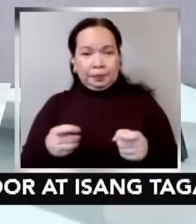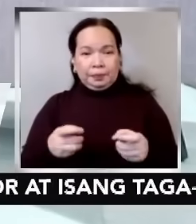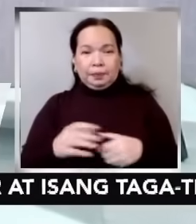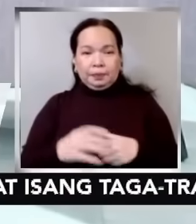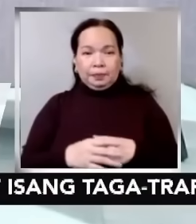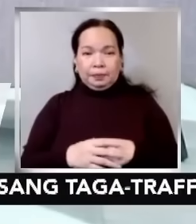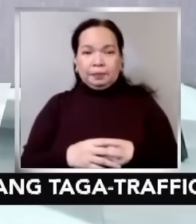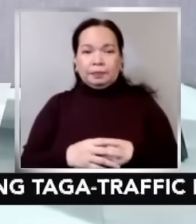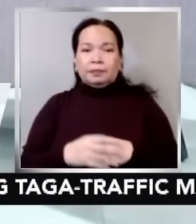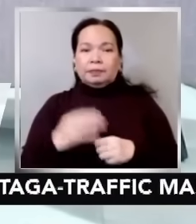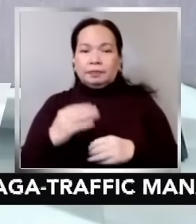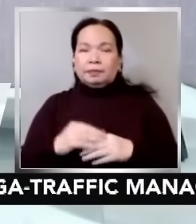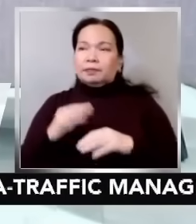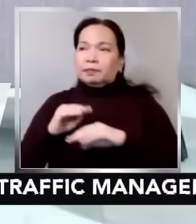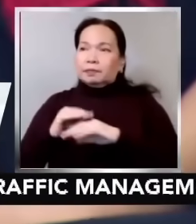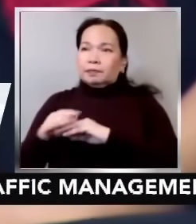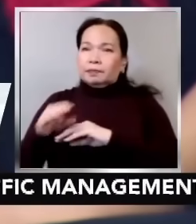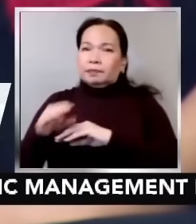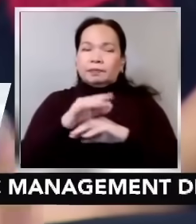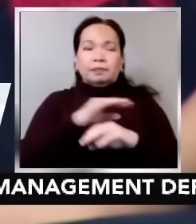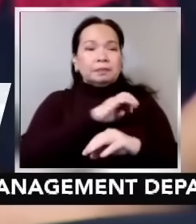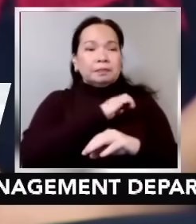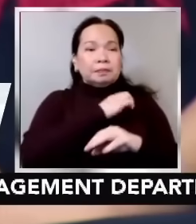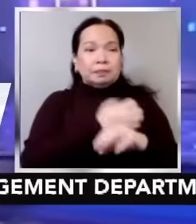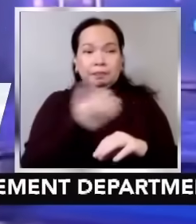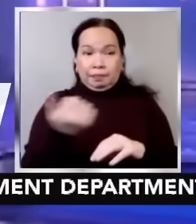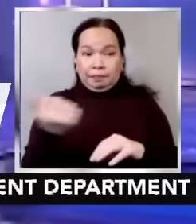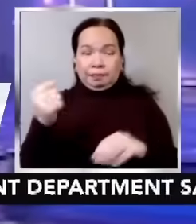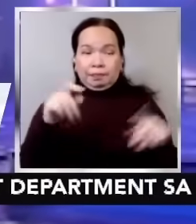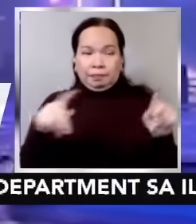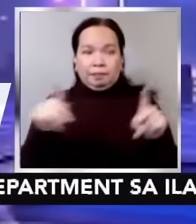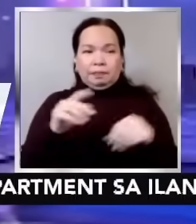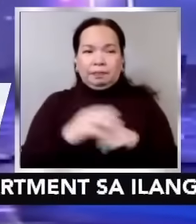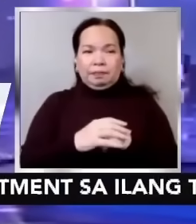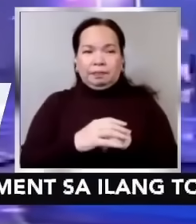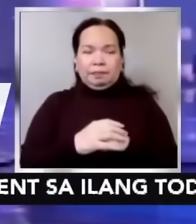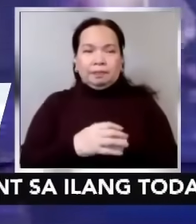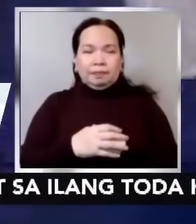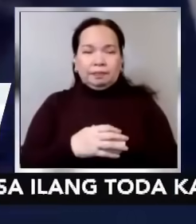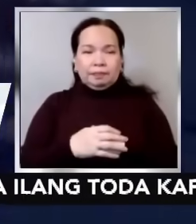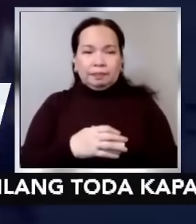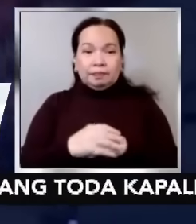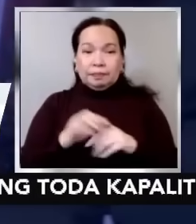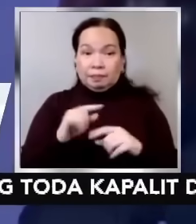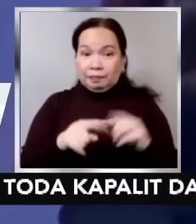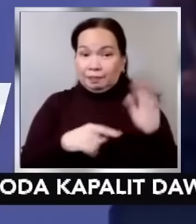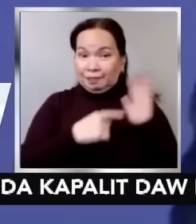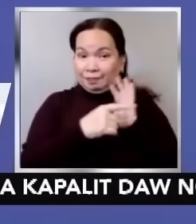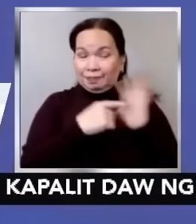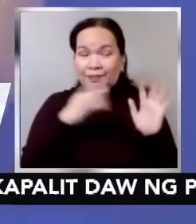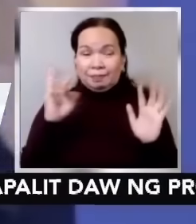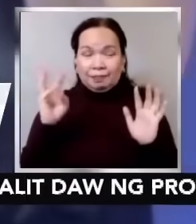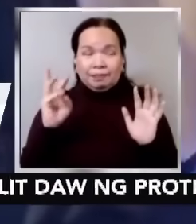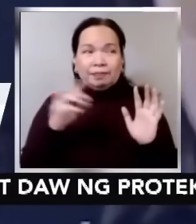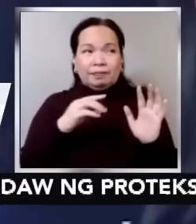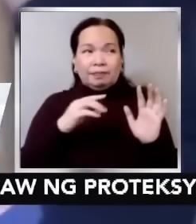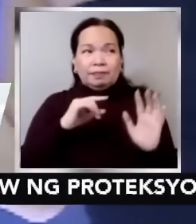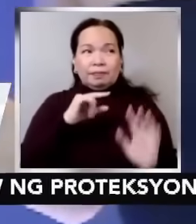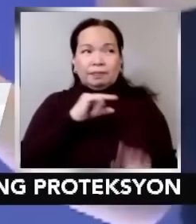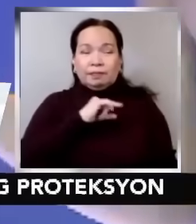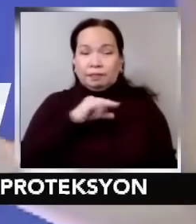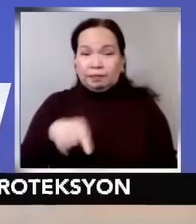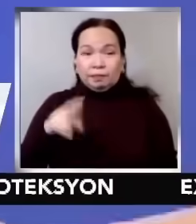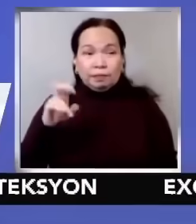nanghahawa na siya sa ibang energy para sa iba. Pero ang ating queens, meron din palang itinuturing na